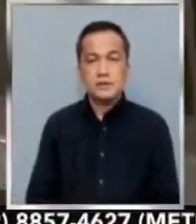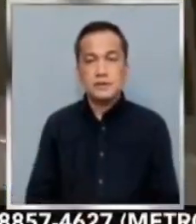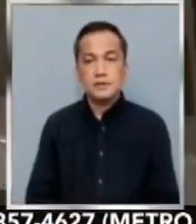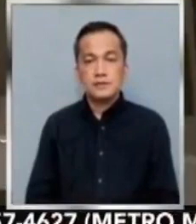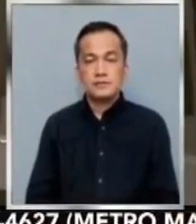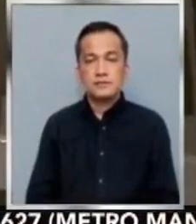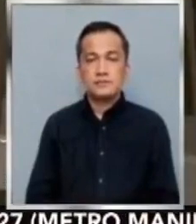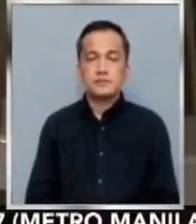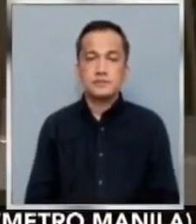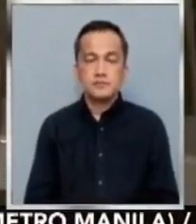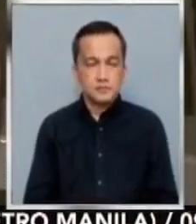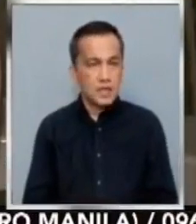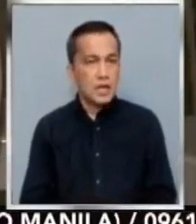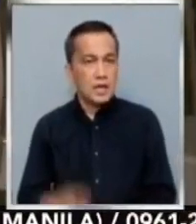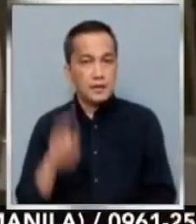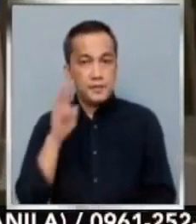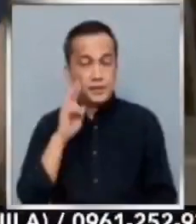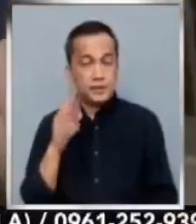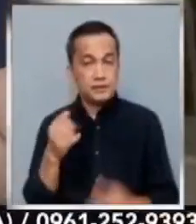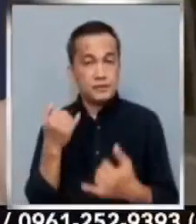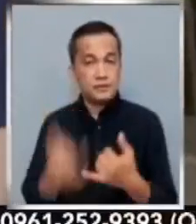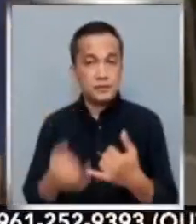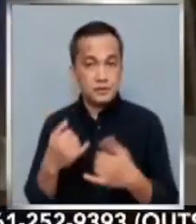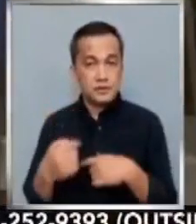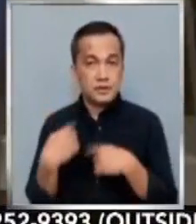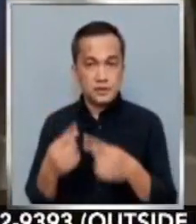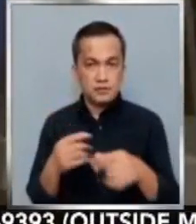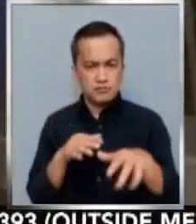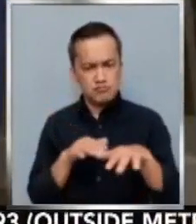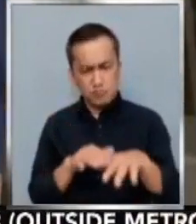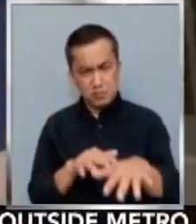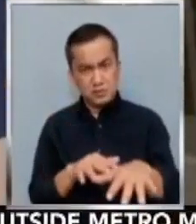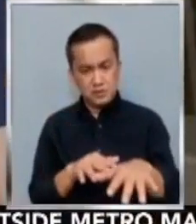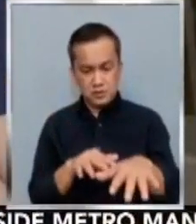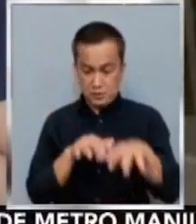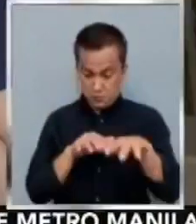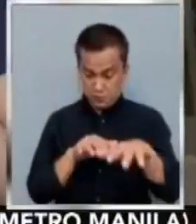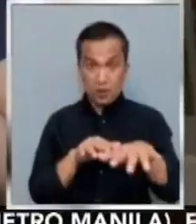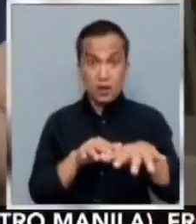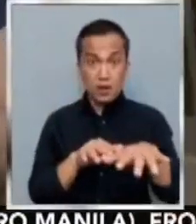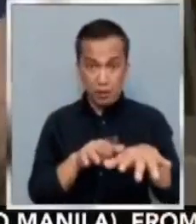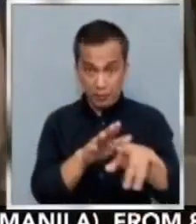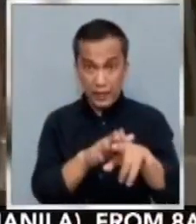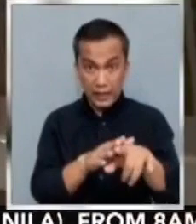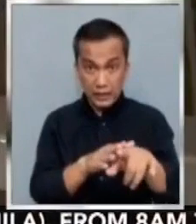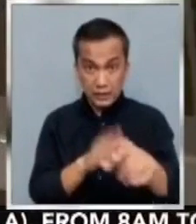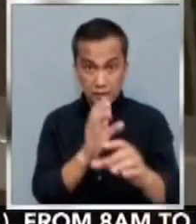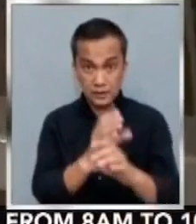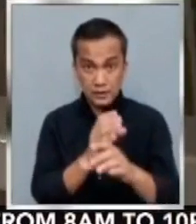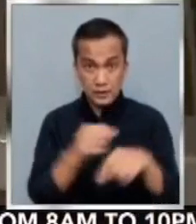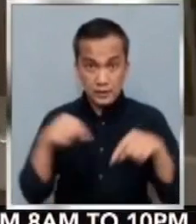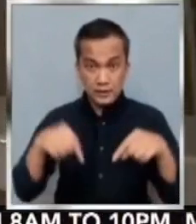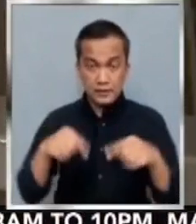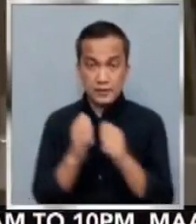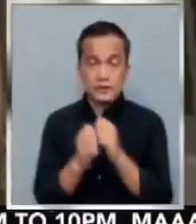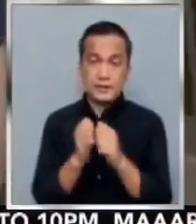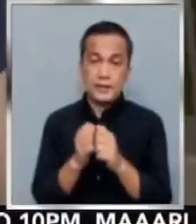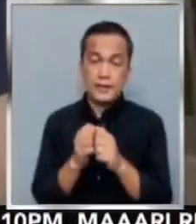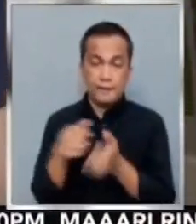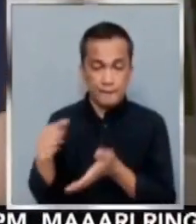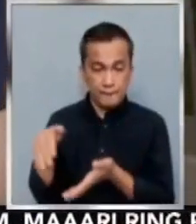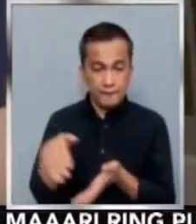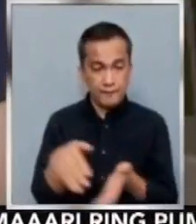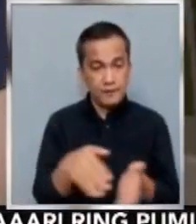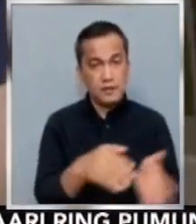Vicky, hanggang sa mga sandaling ito ay umuusad pero mabagal ang daloy ng mga sasakyan dito sa EDSA Main Avenue sa kinaroroonan ko.